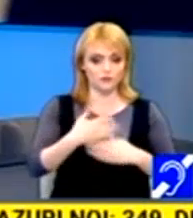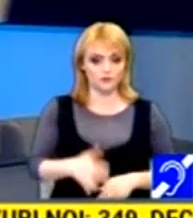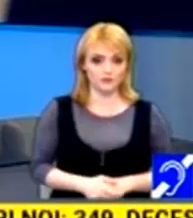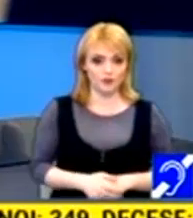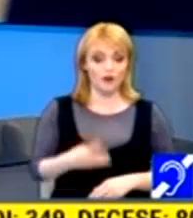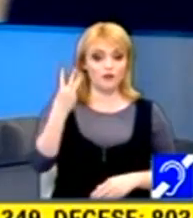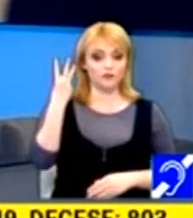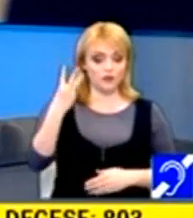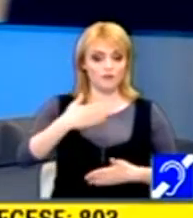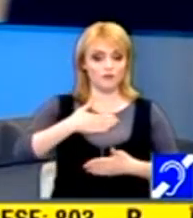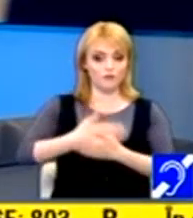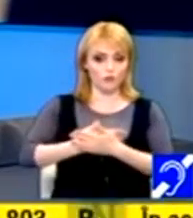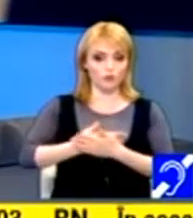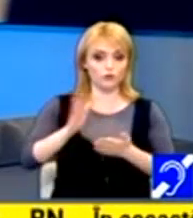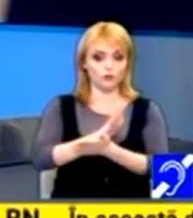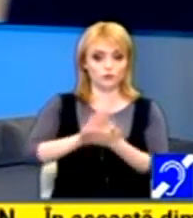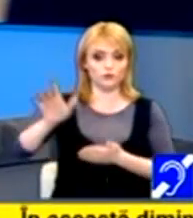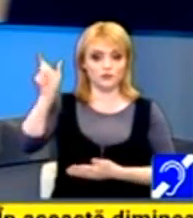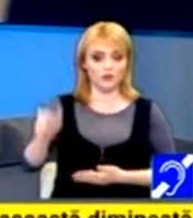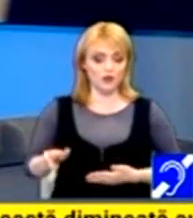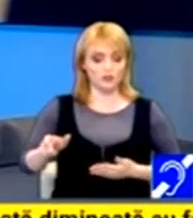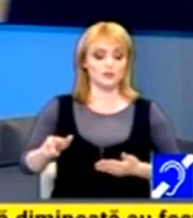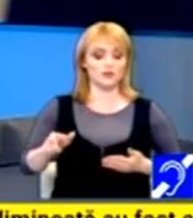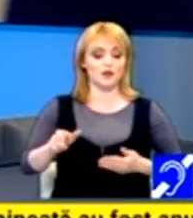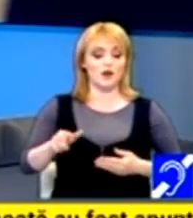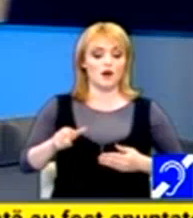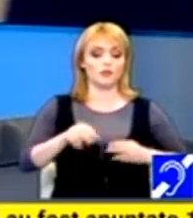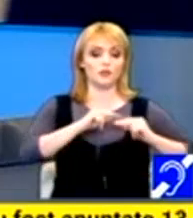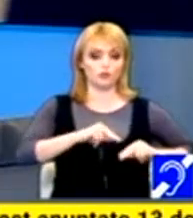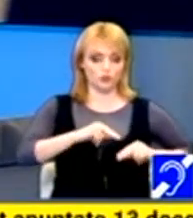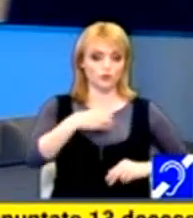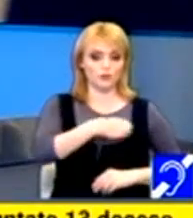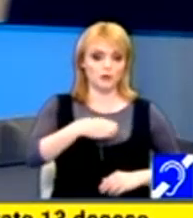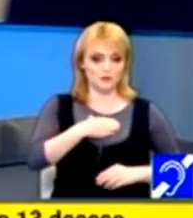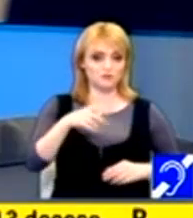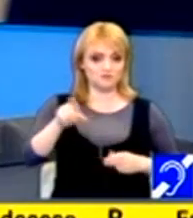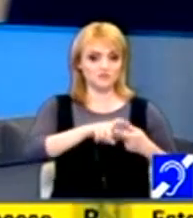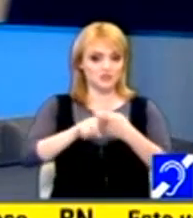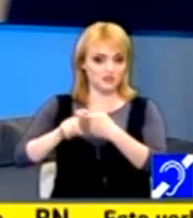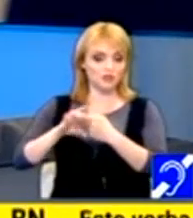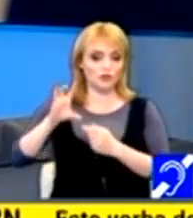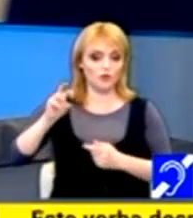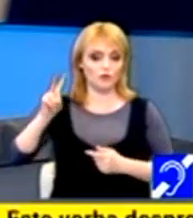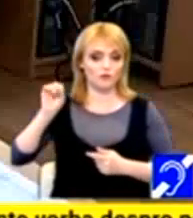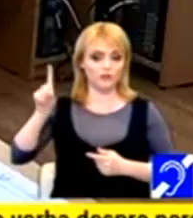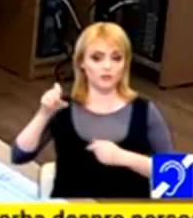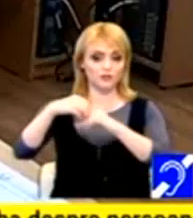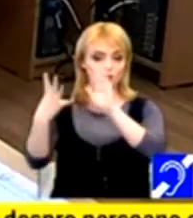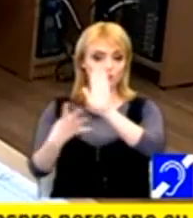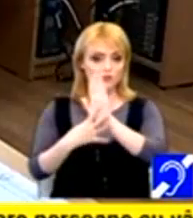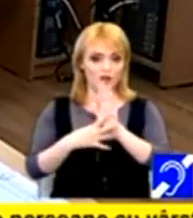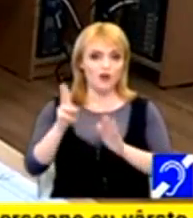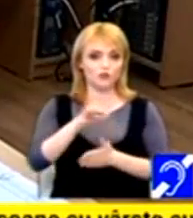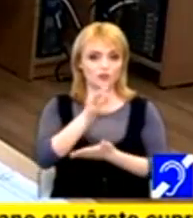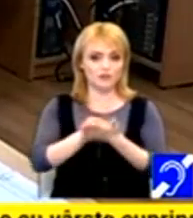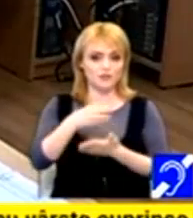Trei voluntari de la linia verde a Direcției de Asistență Socială a Primăriei Chișinău s-au infectat cu COVID-19. Responsabilii de la primărie au